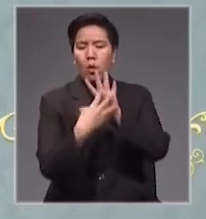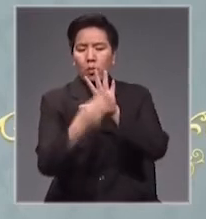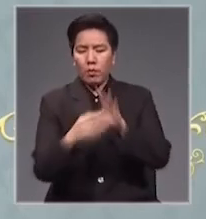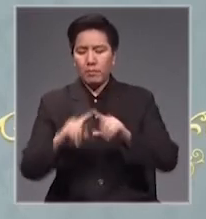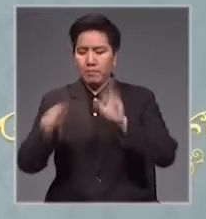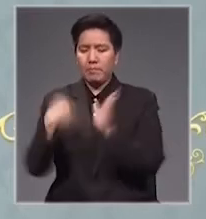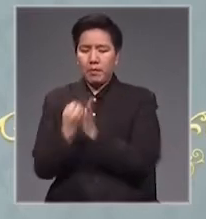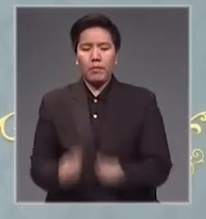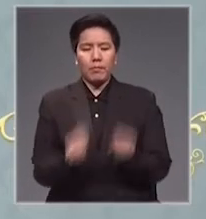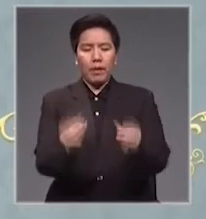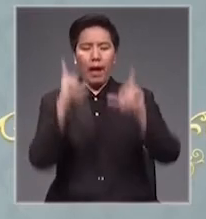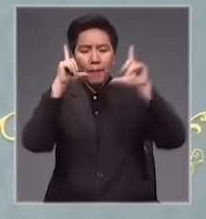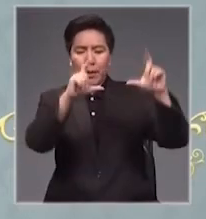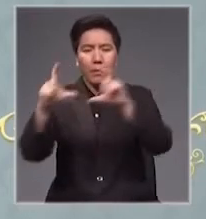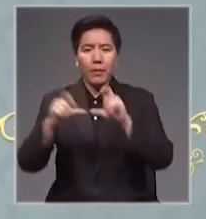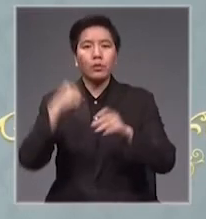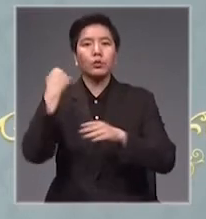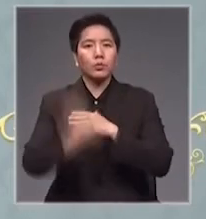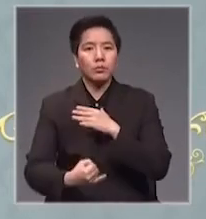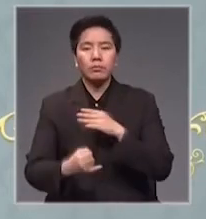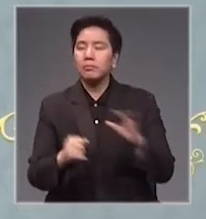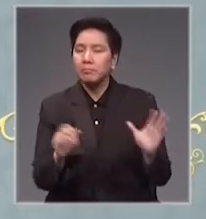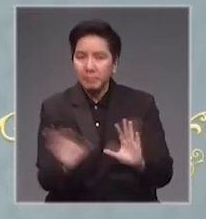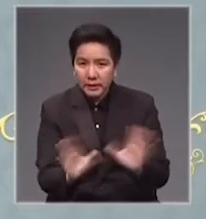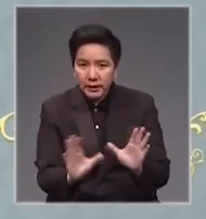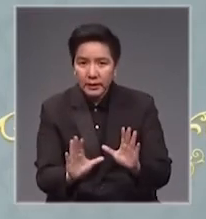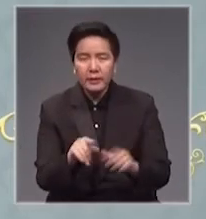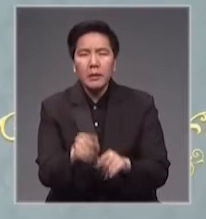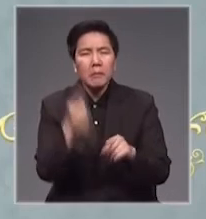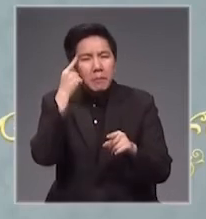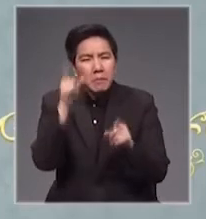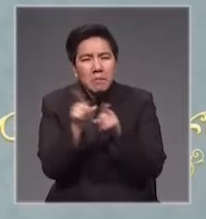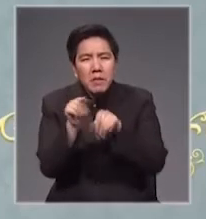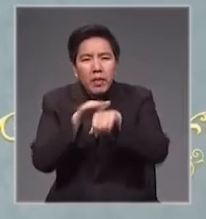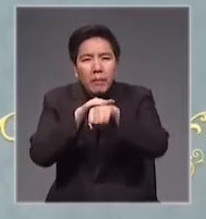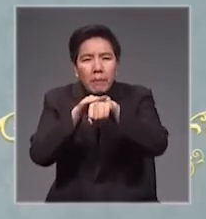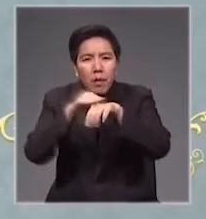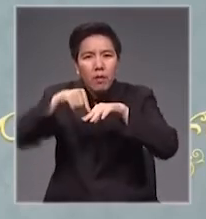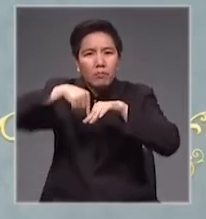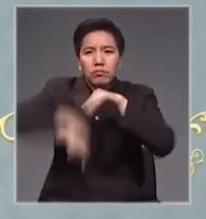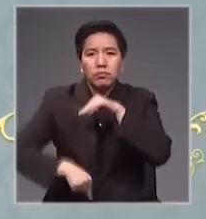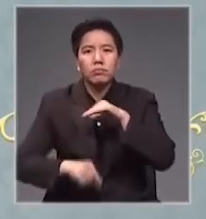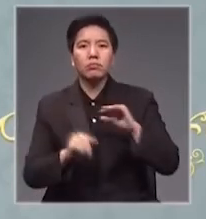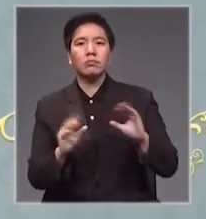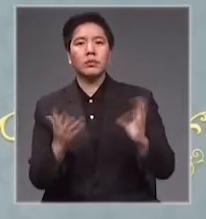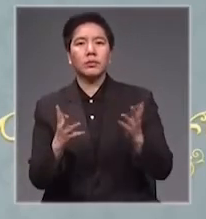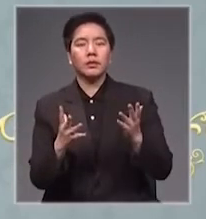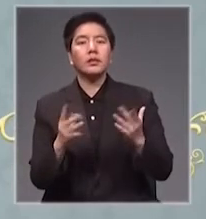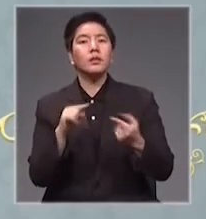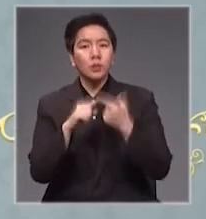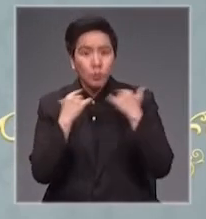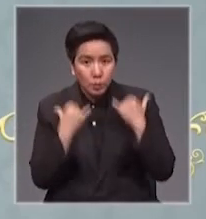ประกาศแถลงข่าวคงพูดกันแต่เพียงกระพี้นะครับคือเปลือกนอกแต่ลืมแกนสารอันเป็นสาระสำคัญวันนี้